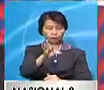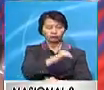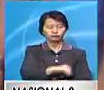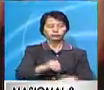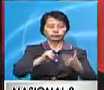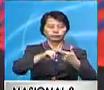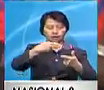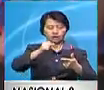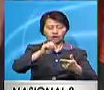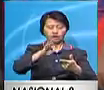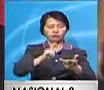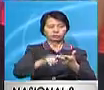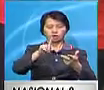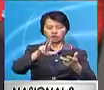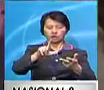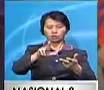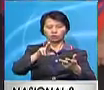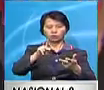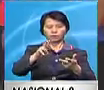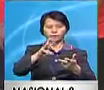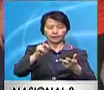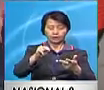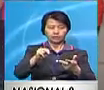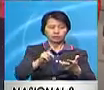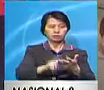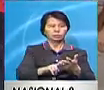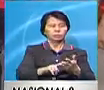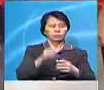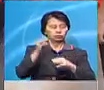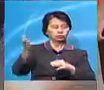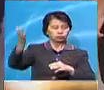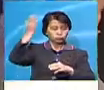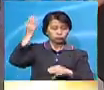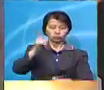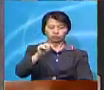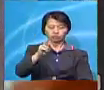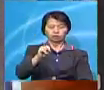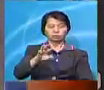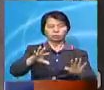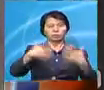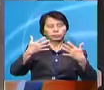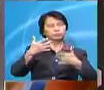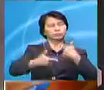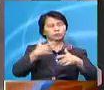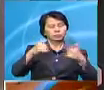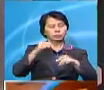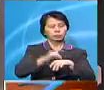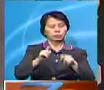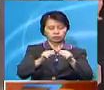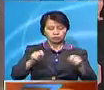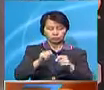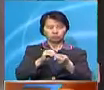Muhammad Hafizuddin dan Lukman Nul Hakim. Musim lalu, TNB menamatkan saingan di